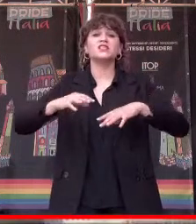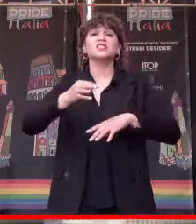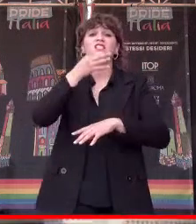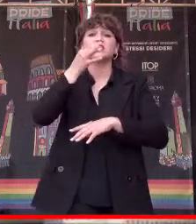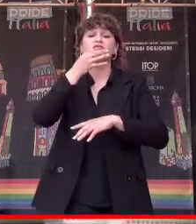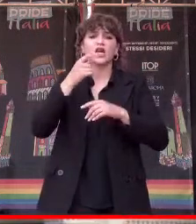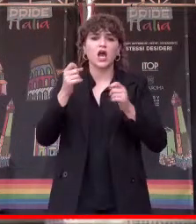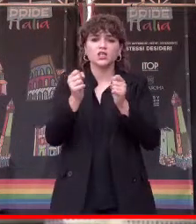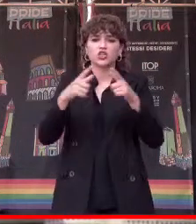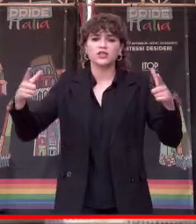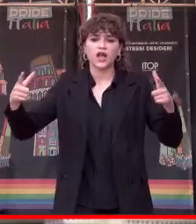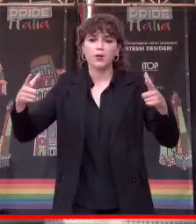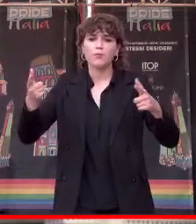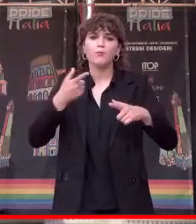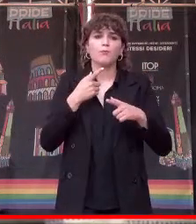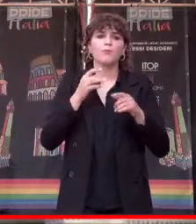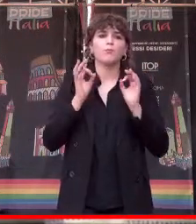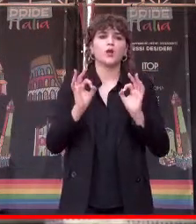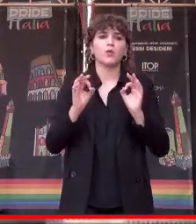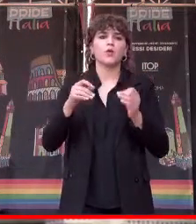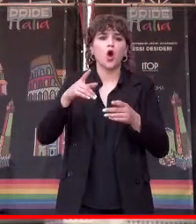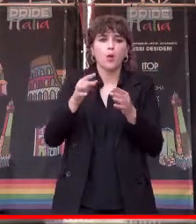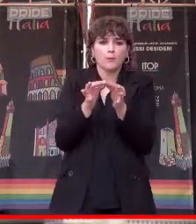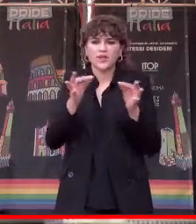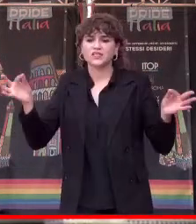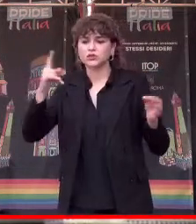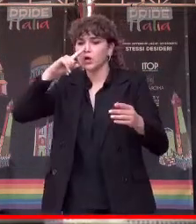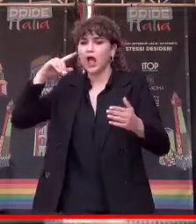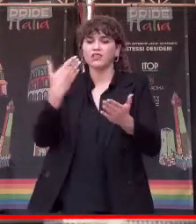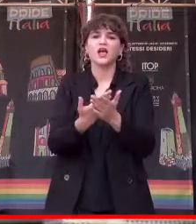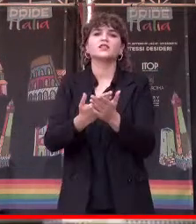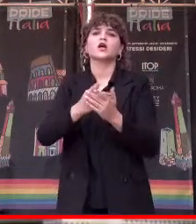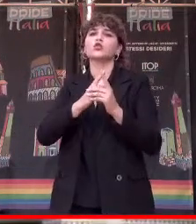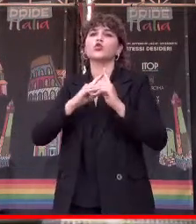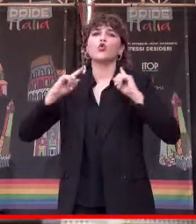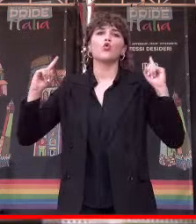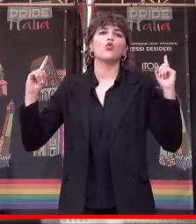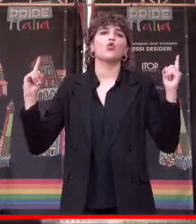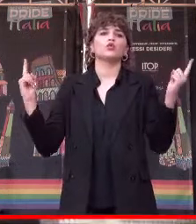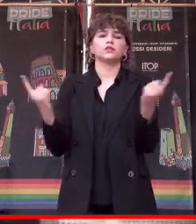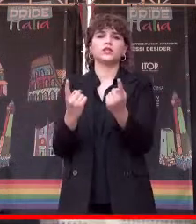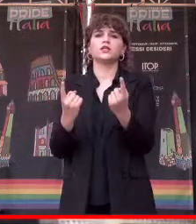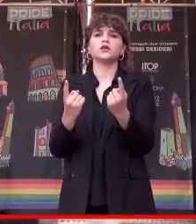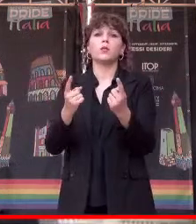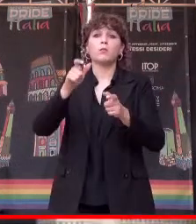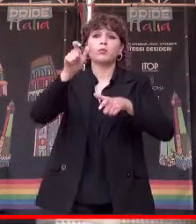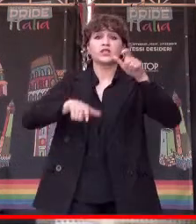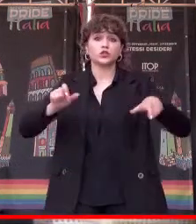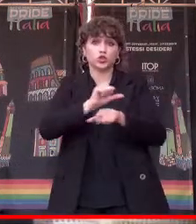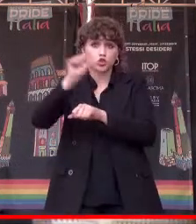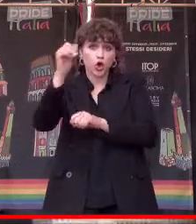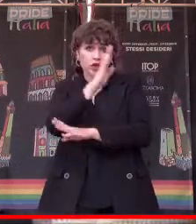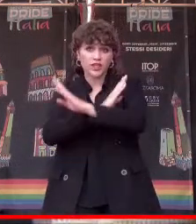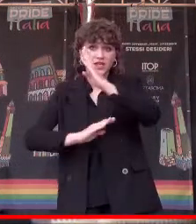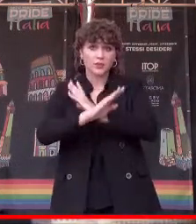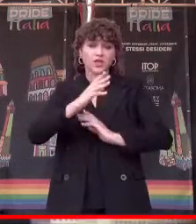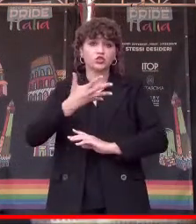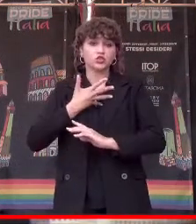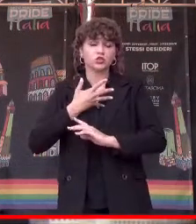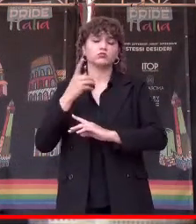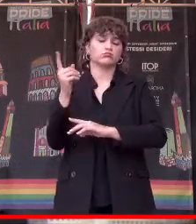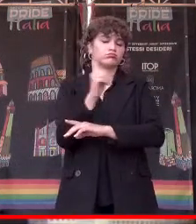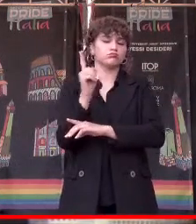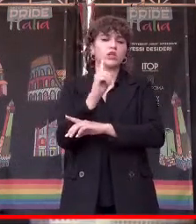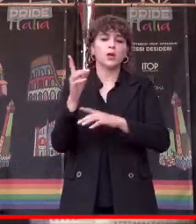di tutti. A misura non solo delle persone che hanno disabilità, ma io credo a misura